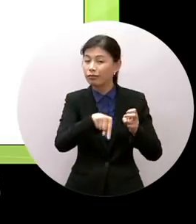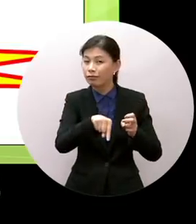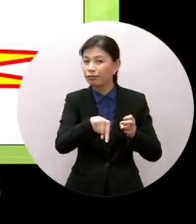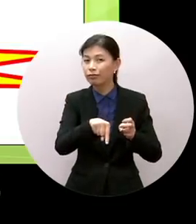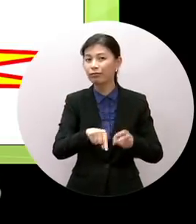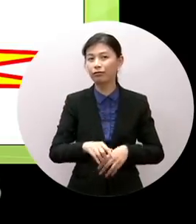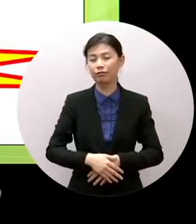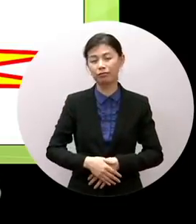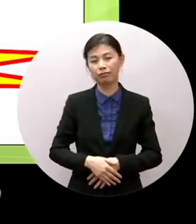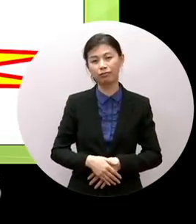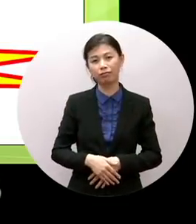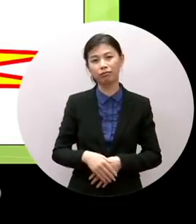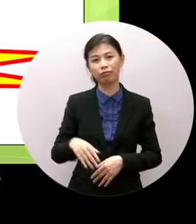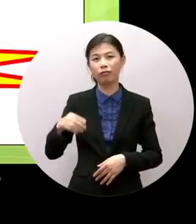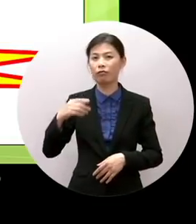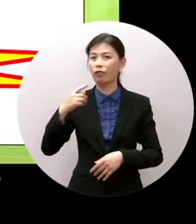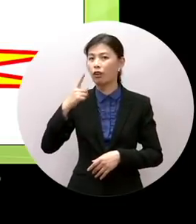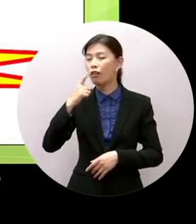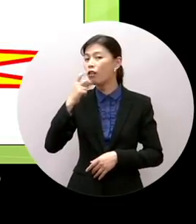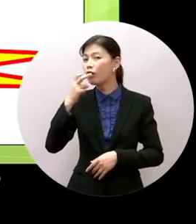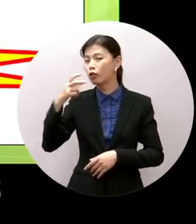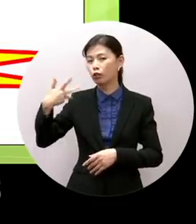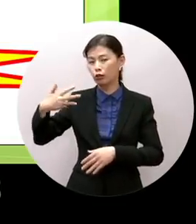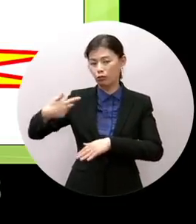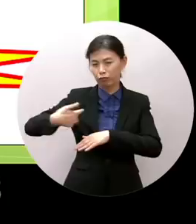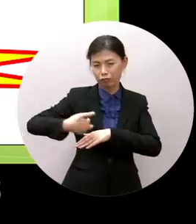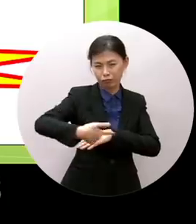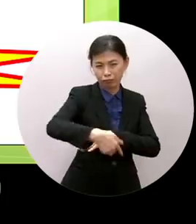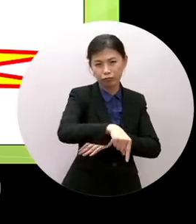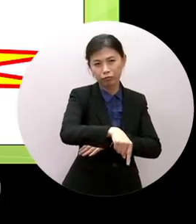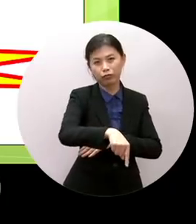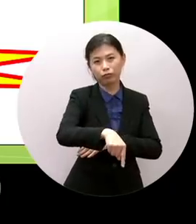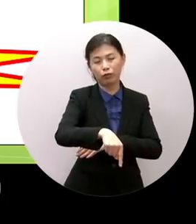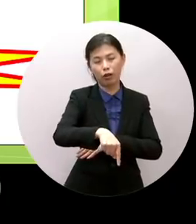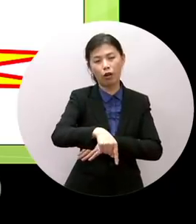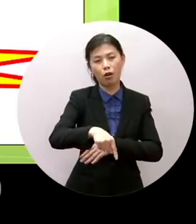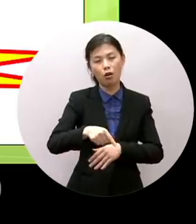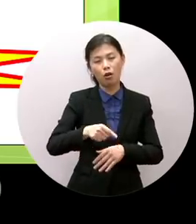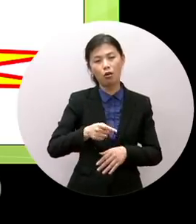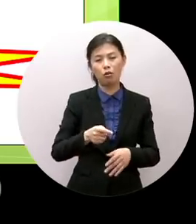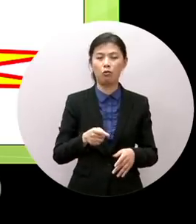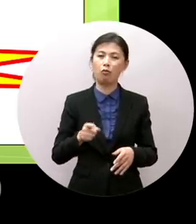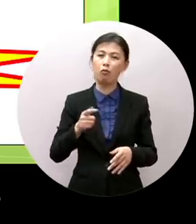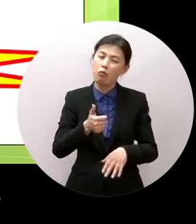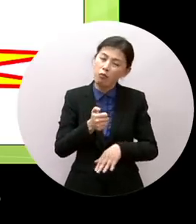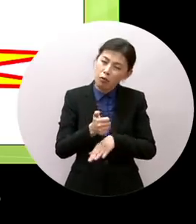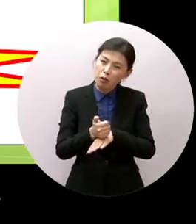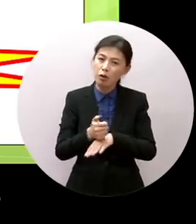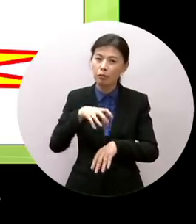在，咱嘛讲吼翡翠水有法当全面来饮用，嘛是感谢讲部长甲自来